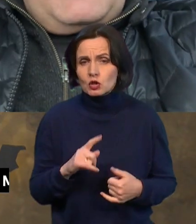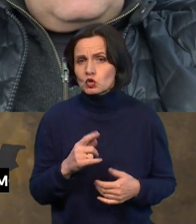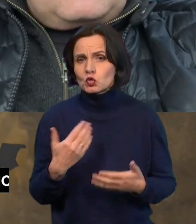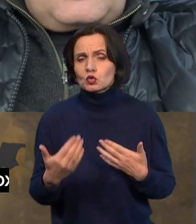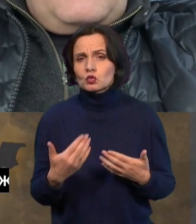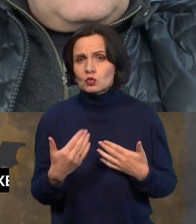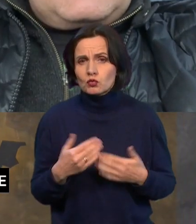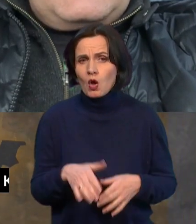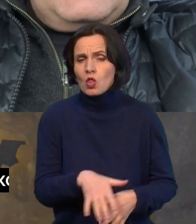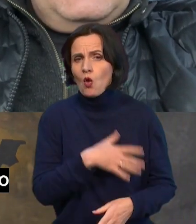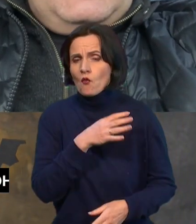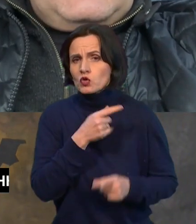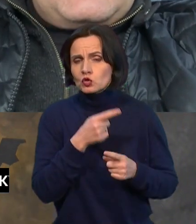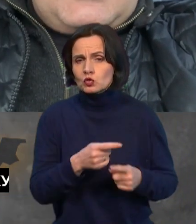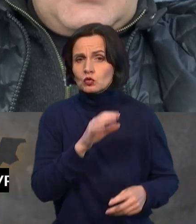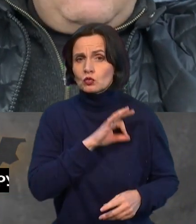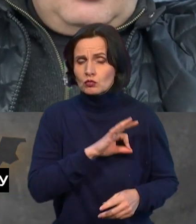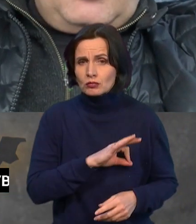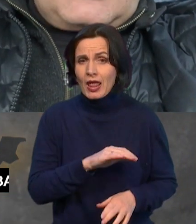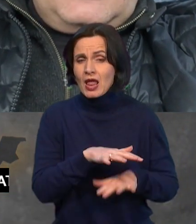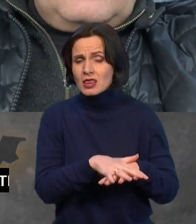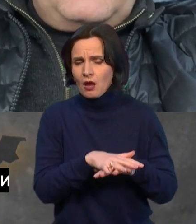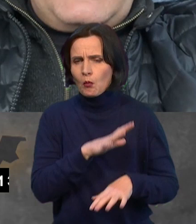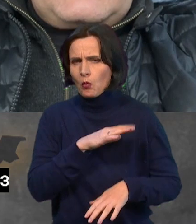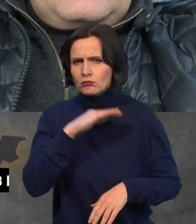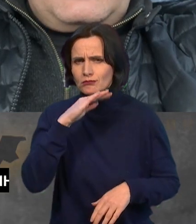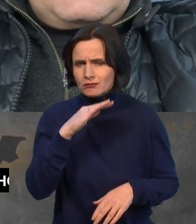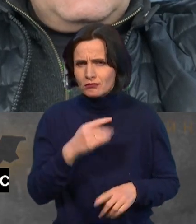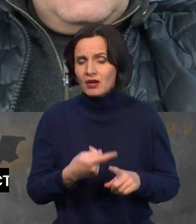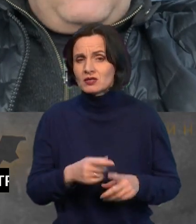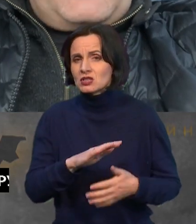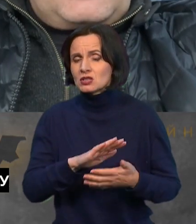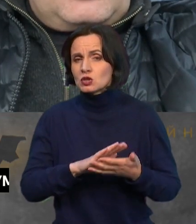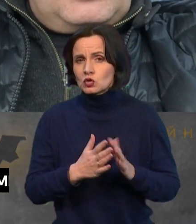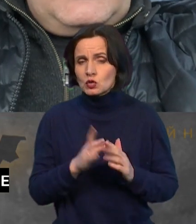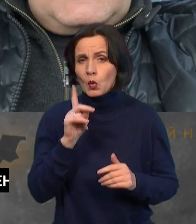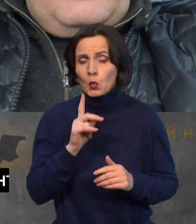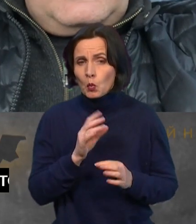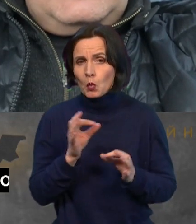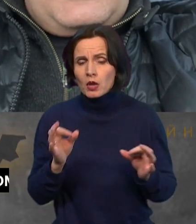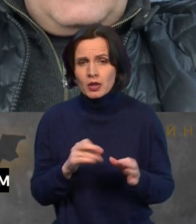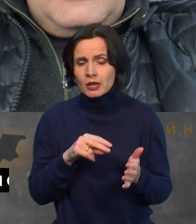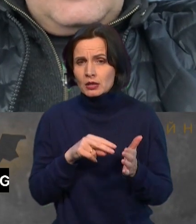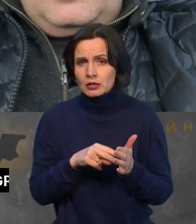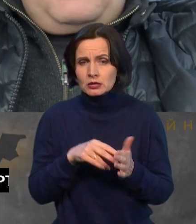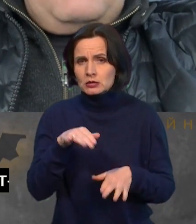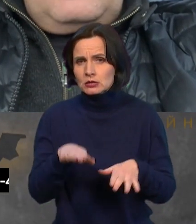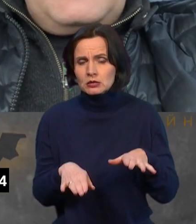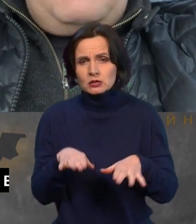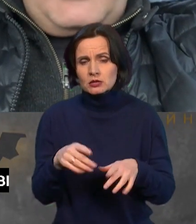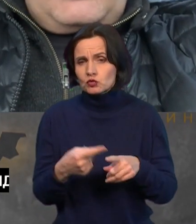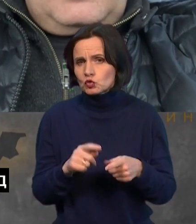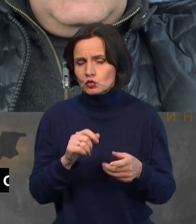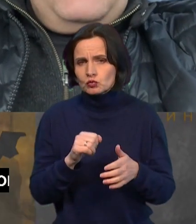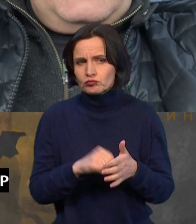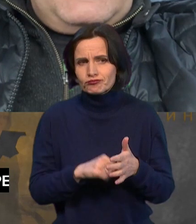товарів довгострокового використання, їх на складах було вдосталь, тому в даній ситуації поки що жодних цінових динамік з цього приводу ми не